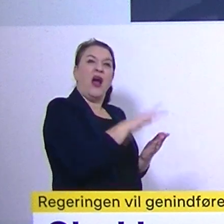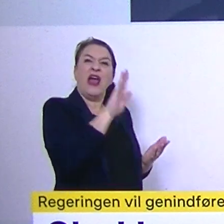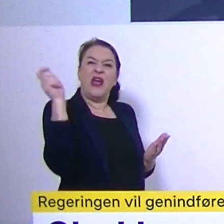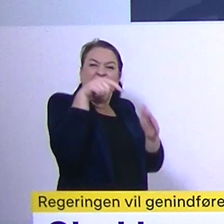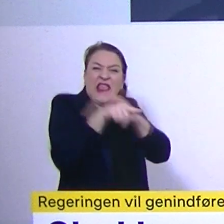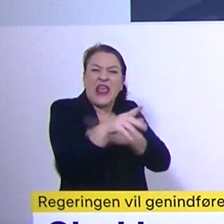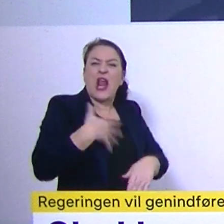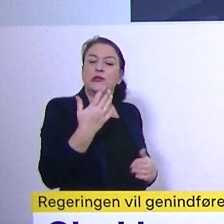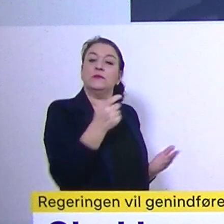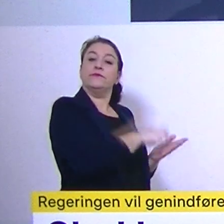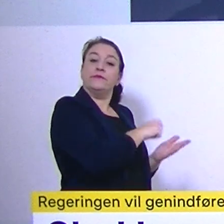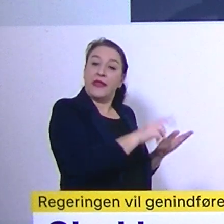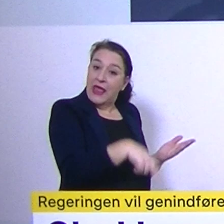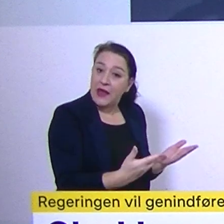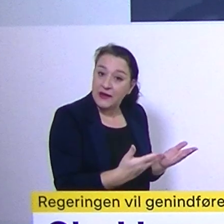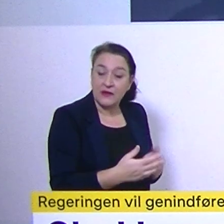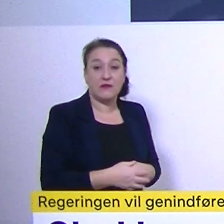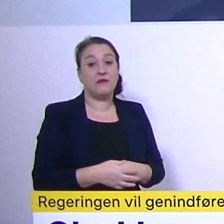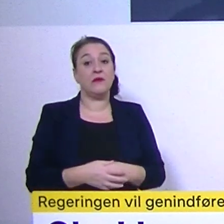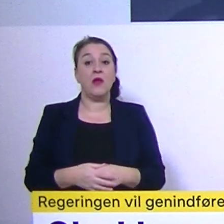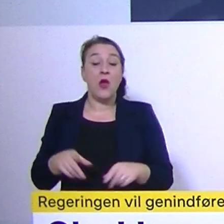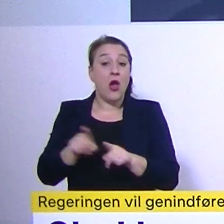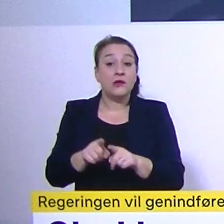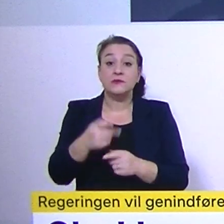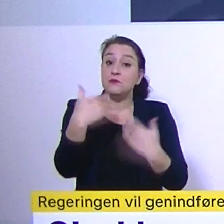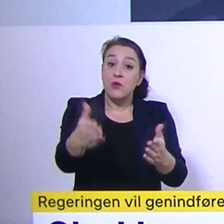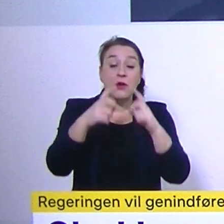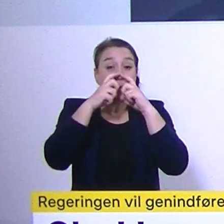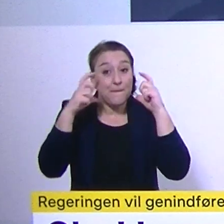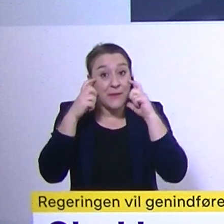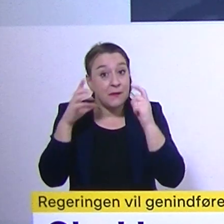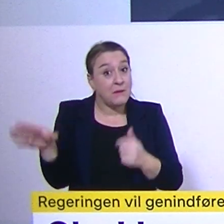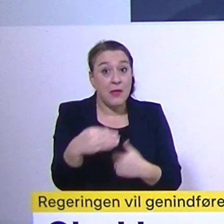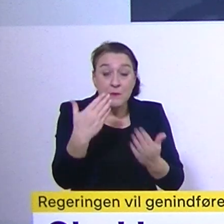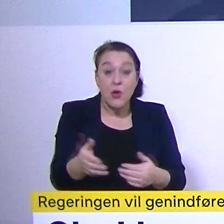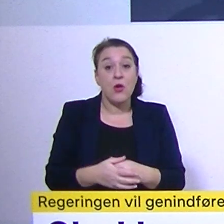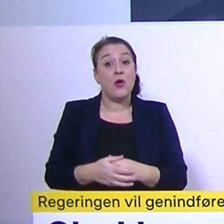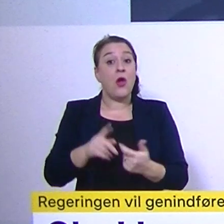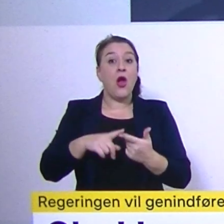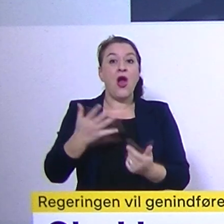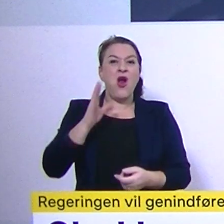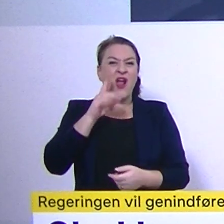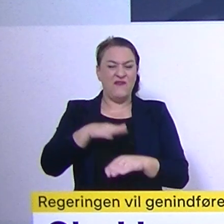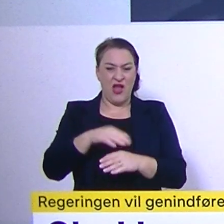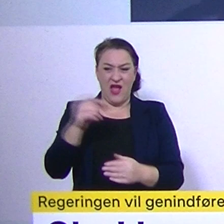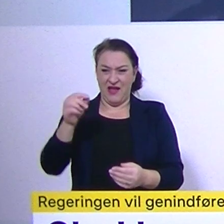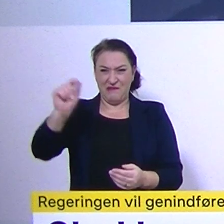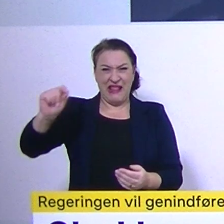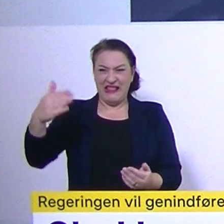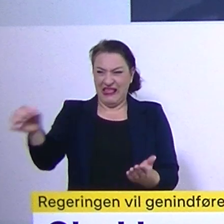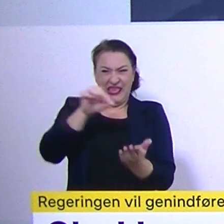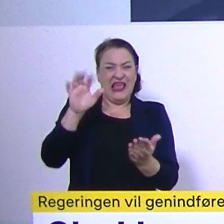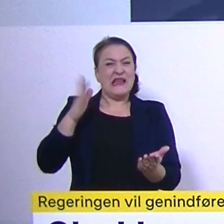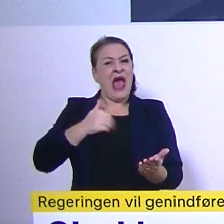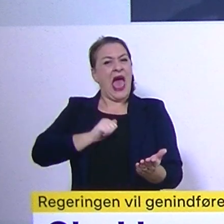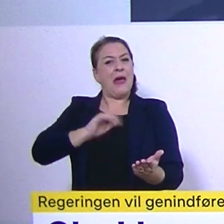er også velkommen til at medbringe mundbind og sit eget skriveredskab, hvis man er mest tryg ved det. Og